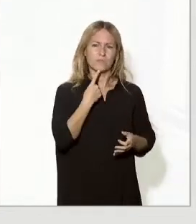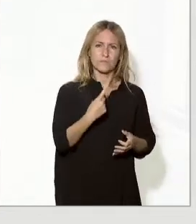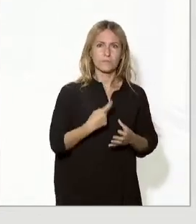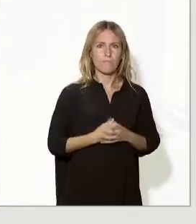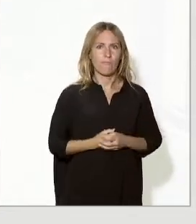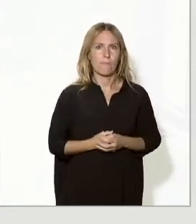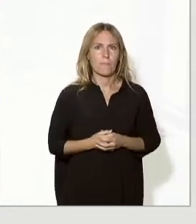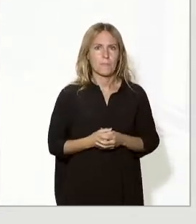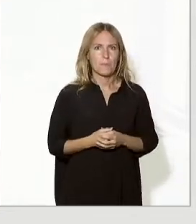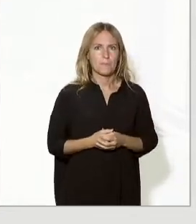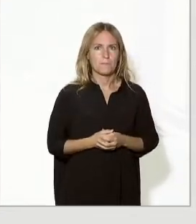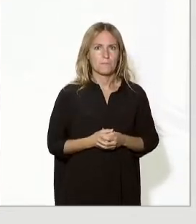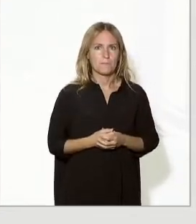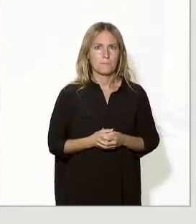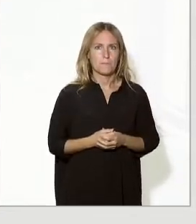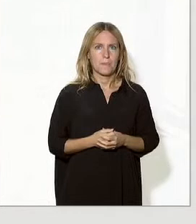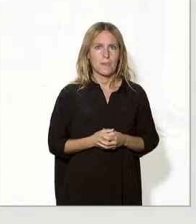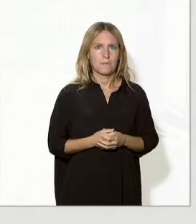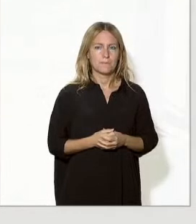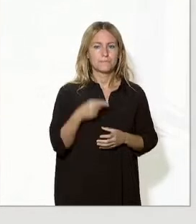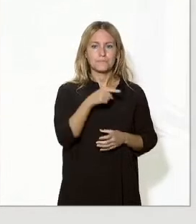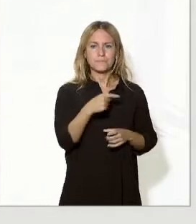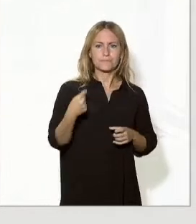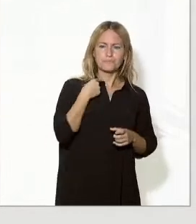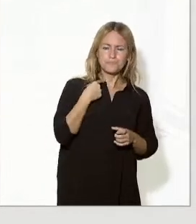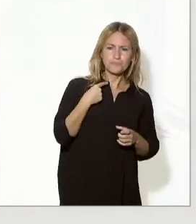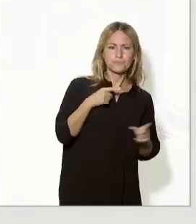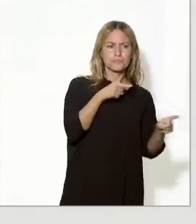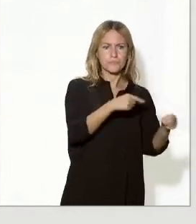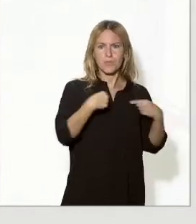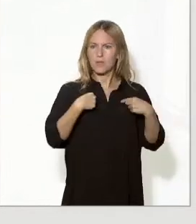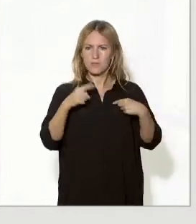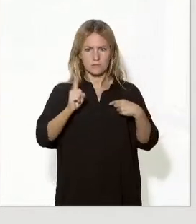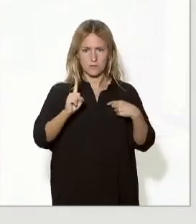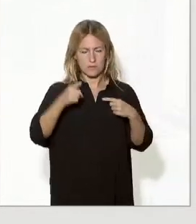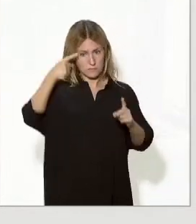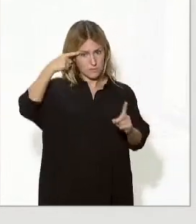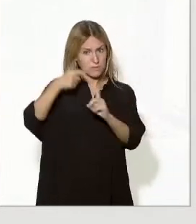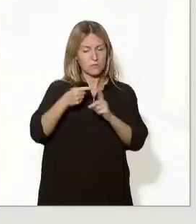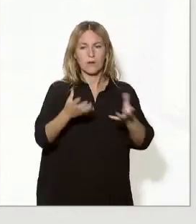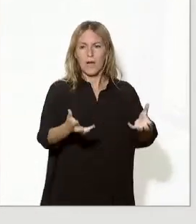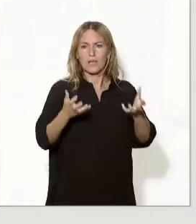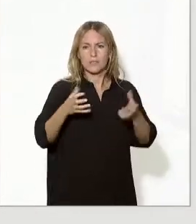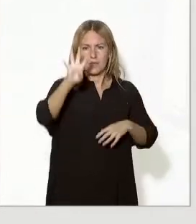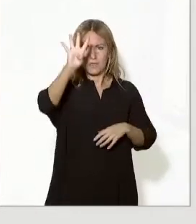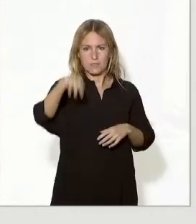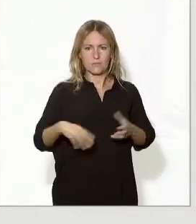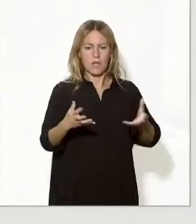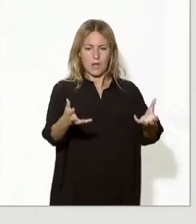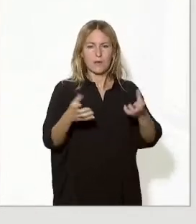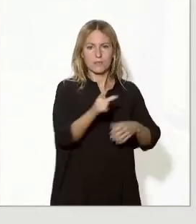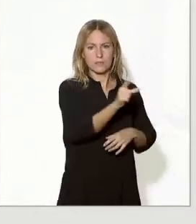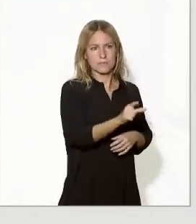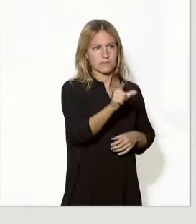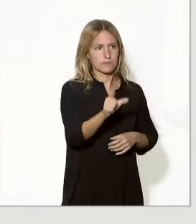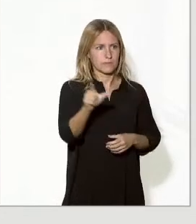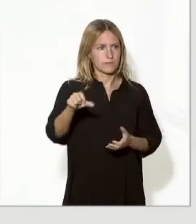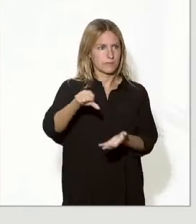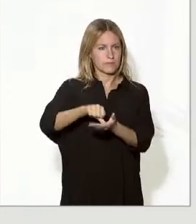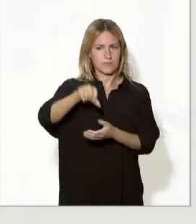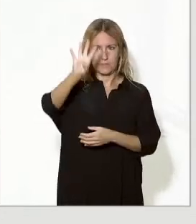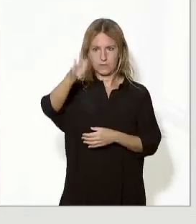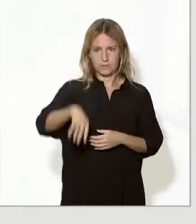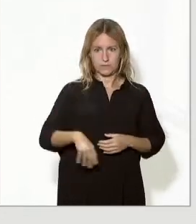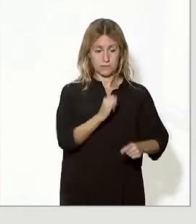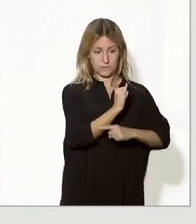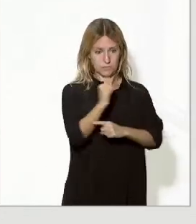Aquí no es tracta de mirar si perd aquest o perd aquell, es tracta de que guanyi Catalunya, de que guanyi la ciutadania de Catalunya. I això ens hem de dedicar des de les